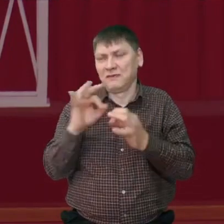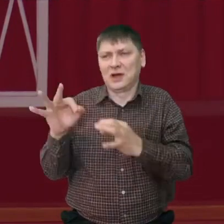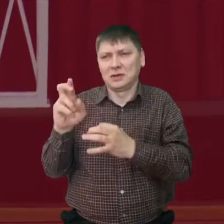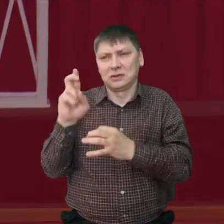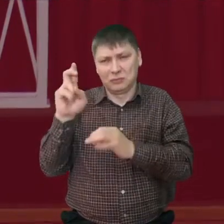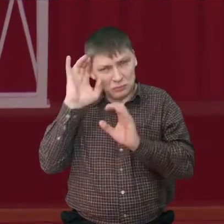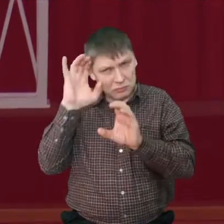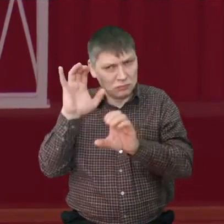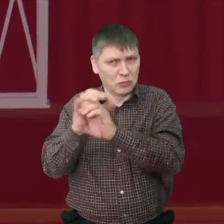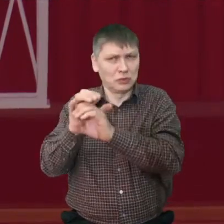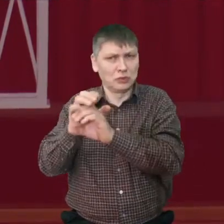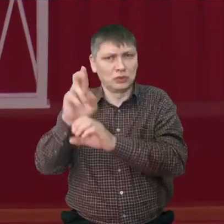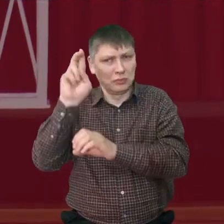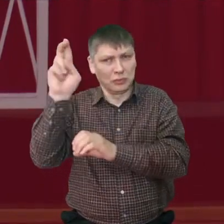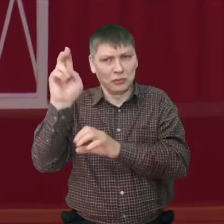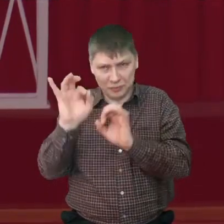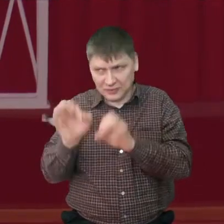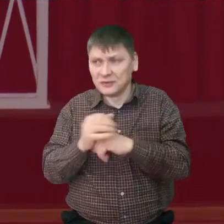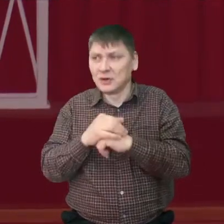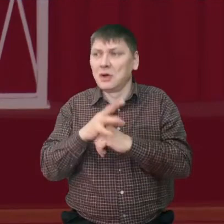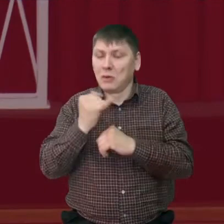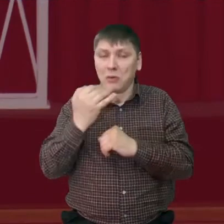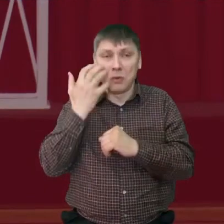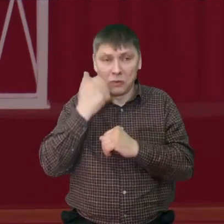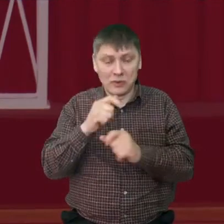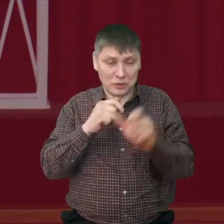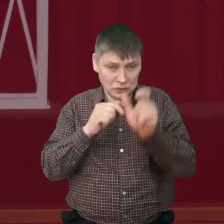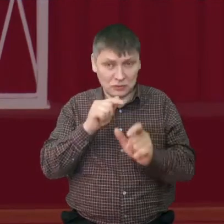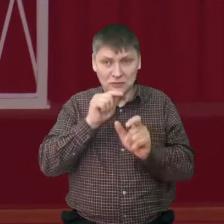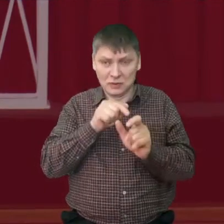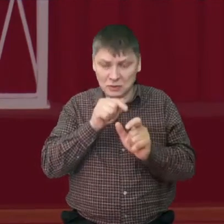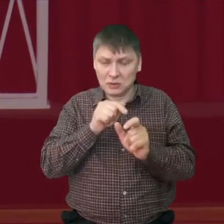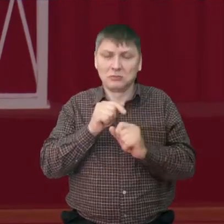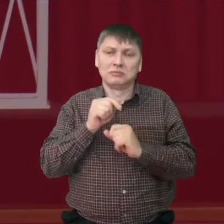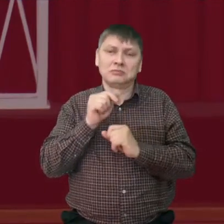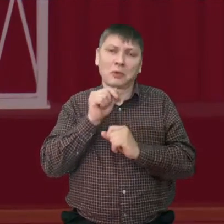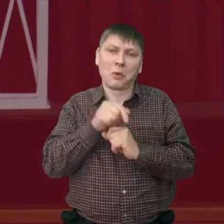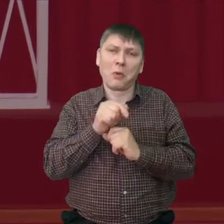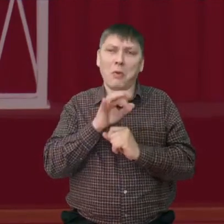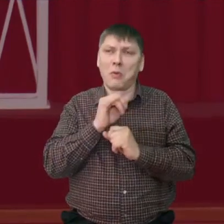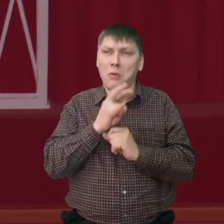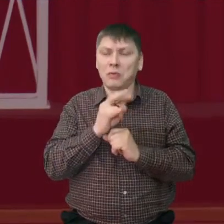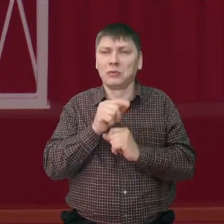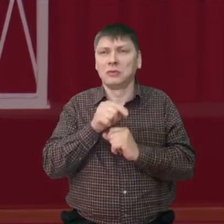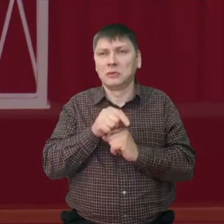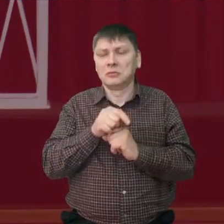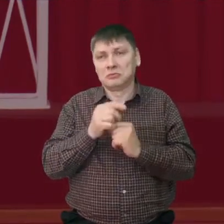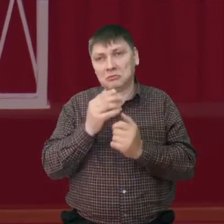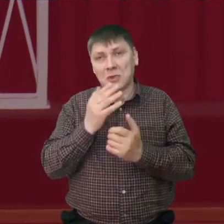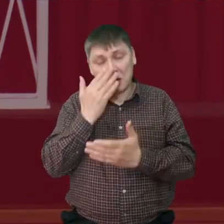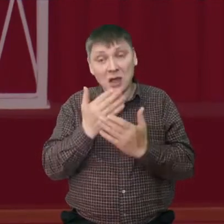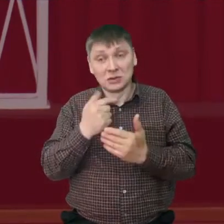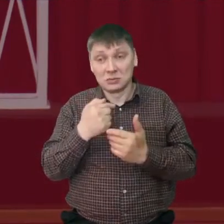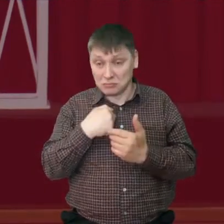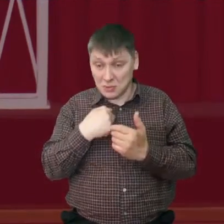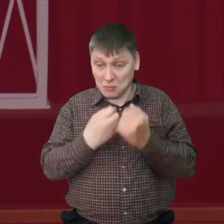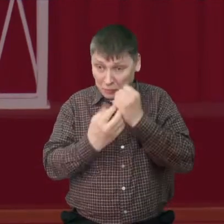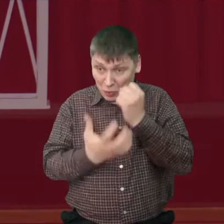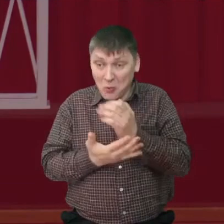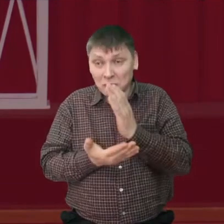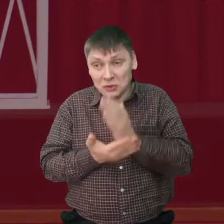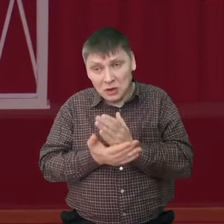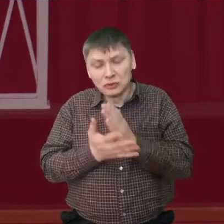и делает способным нас с вами оценить, каковы мы во Христе. Чего